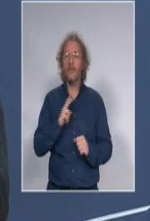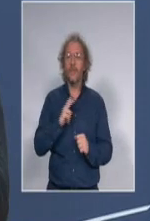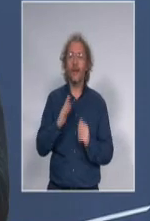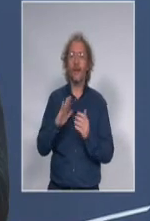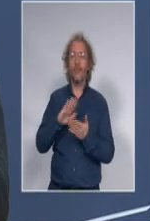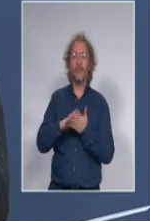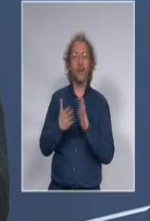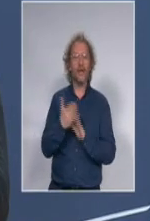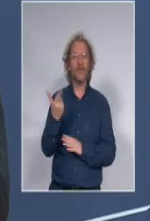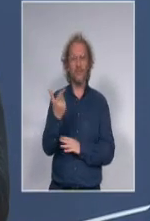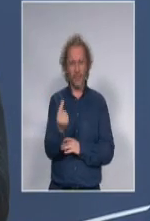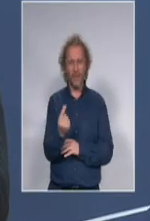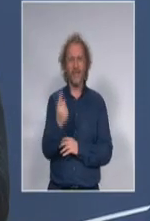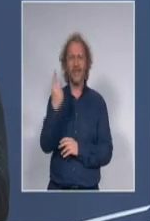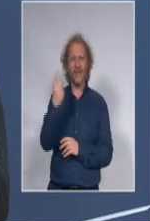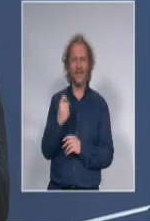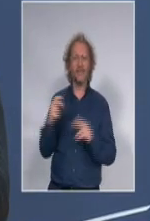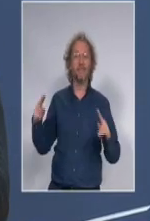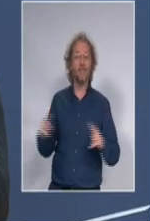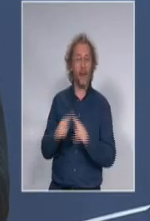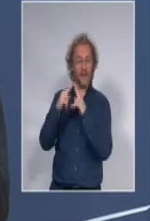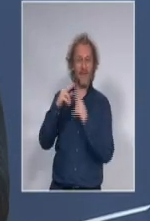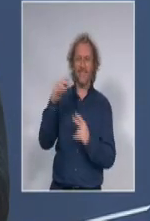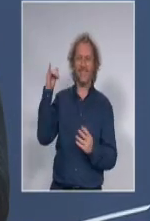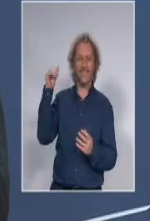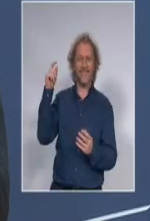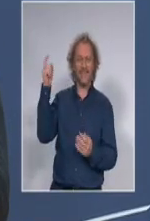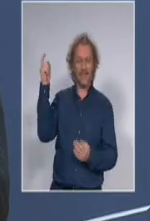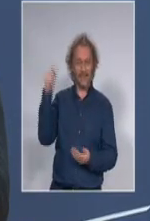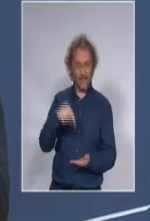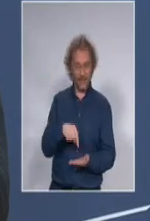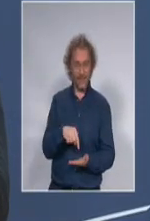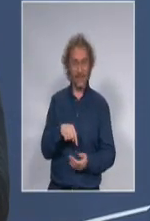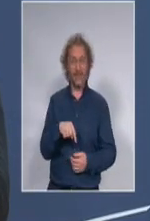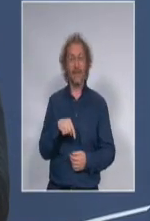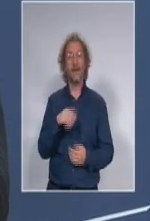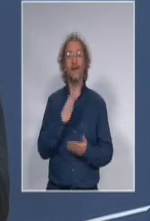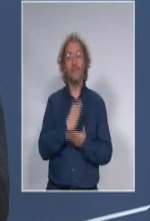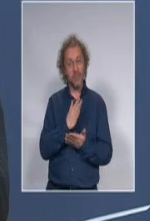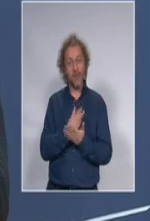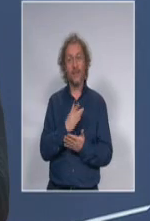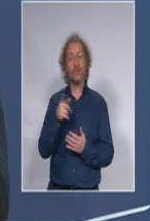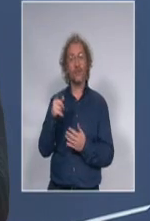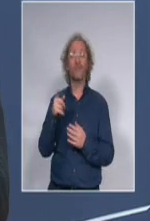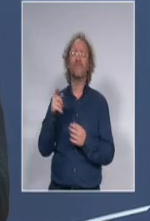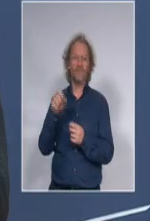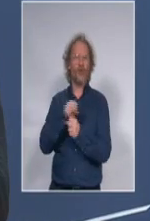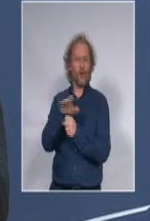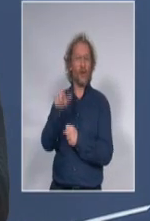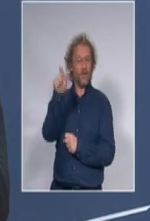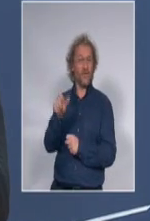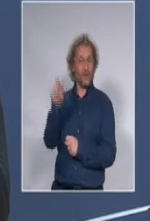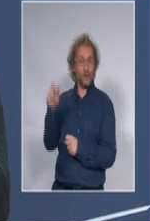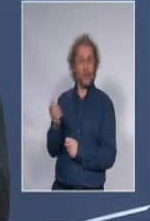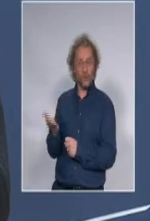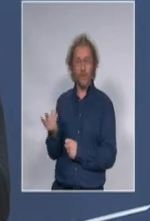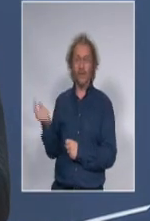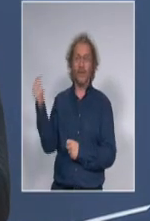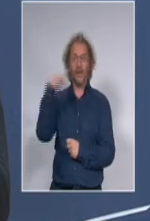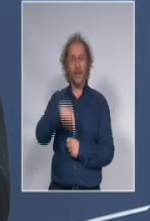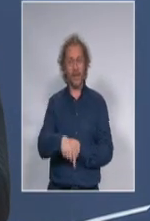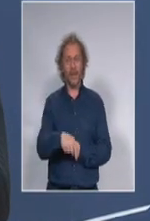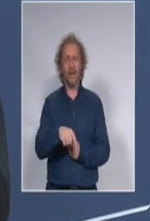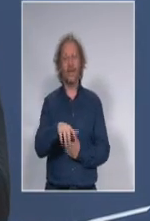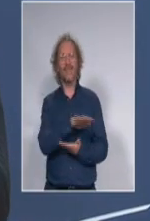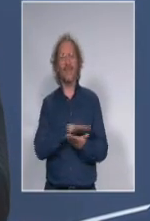je iz Pariza, oni su bili pozitivno testirani na koronu sa teritorije opštine Mladenovac,